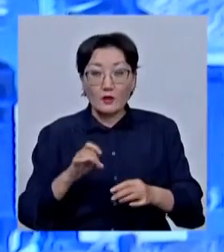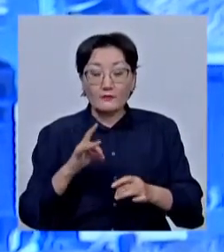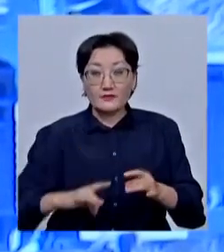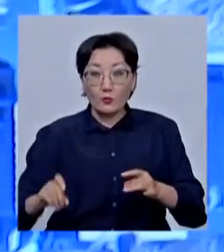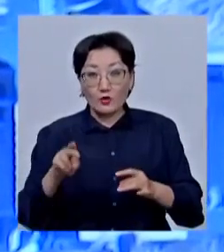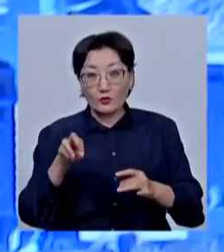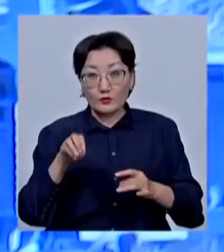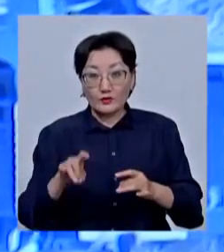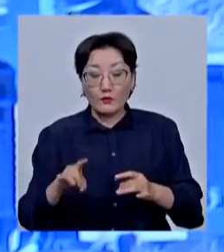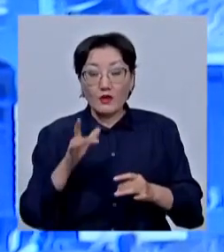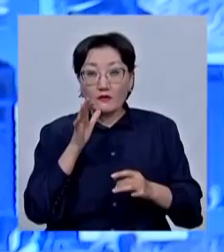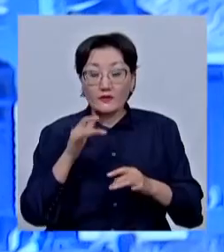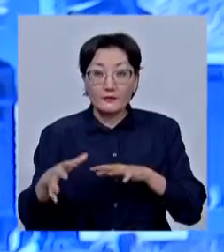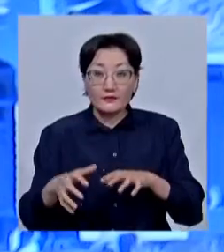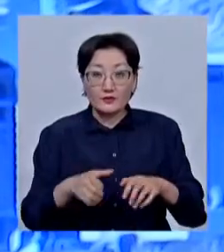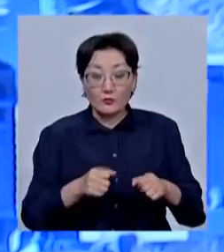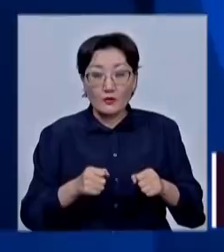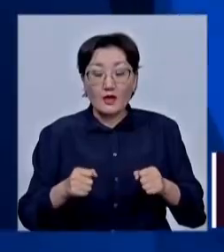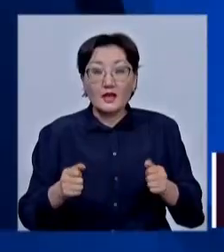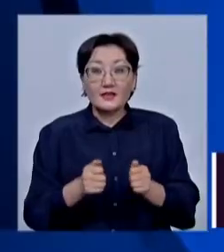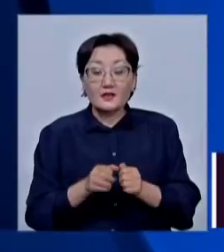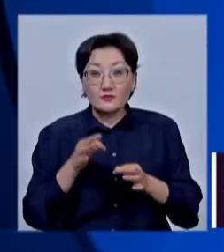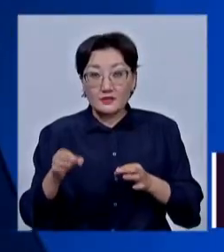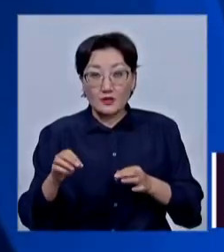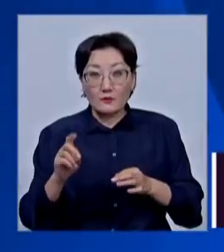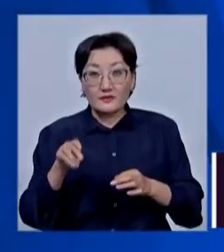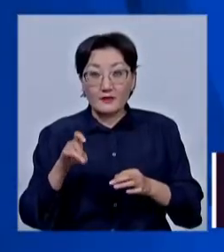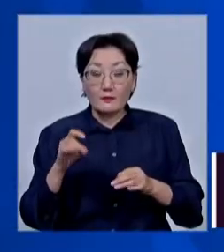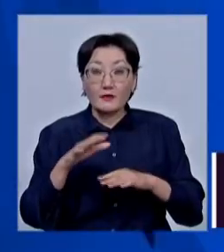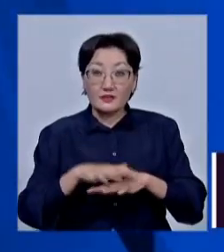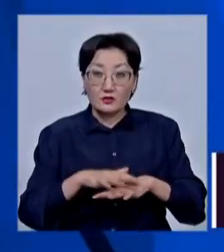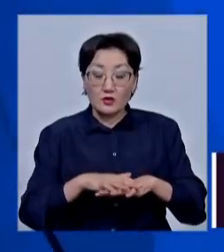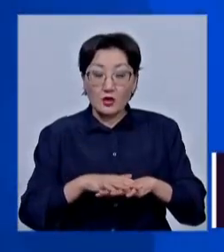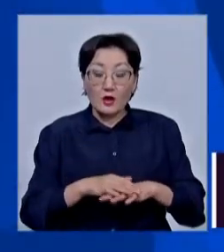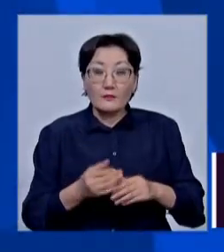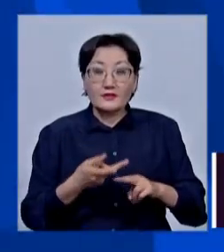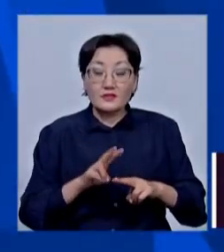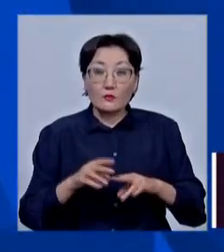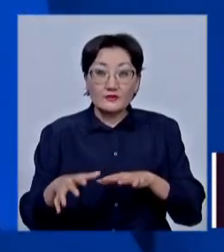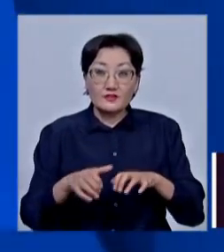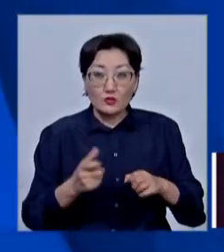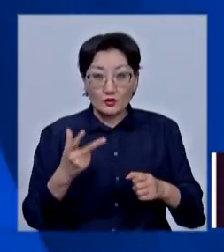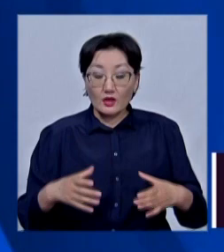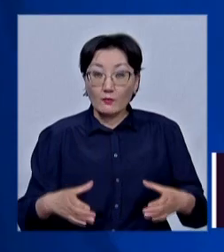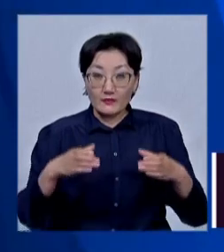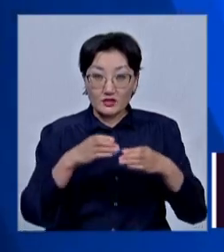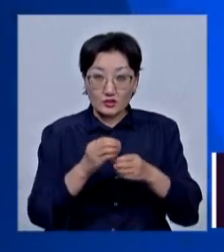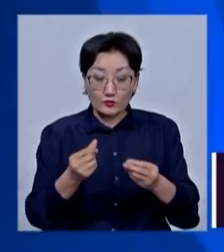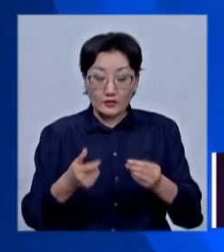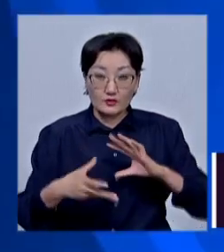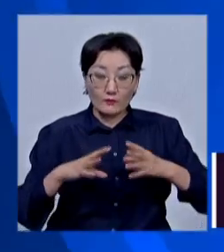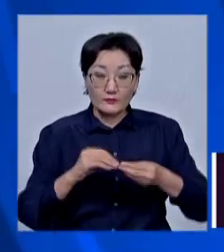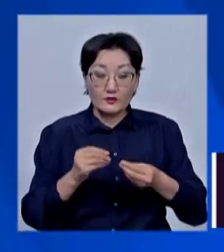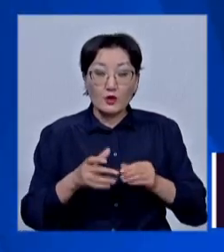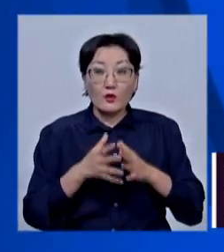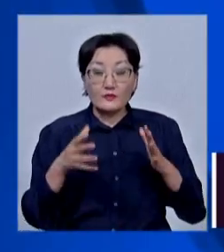микрорайоне Коктем во время инкассации рядом с отделением Сбербанка. 4 вооруженных ножами налетчиков унесли 3 мешка денег. В общей